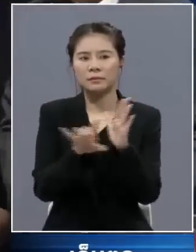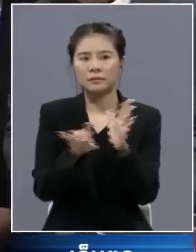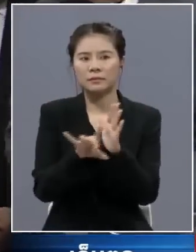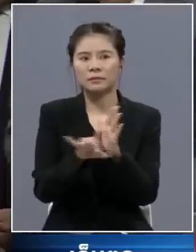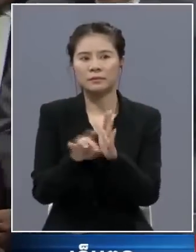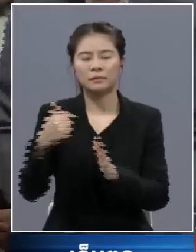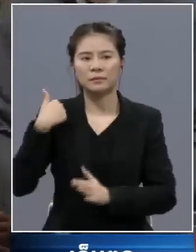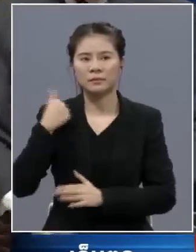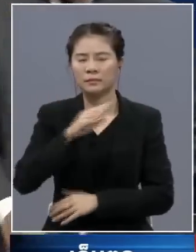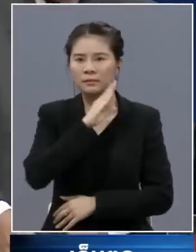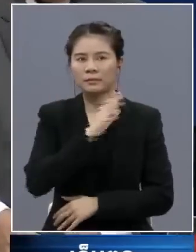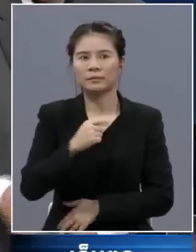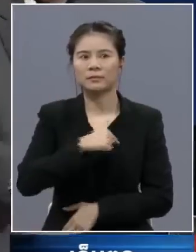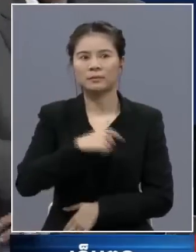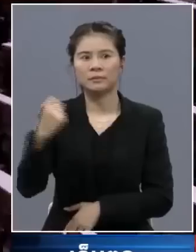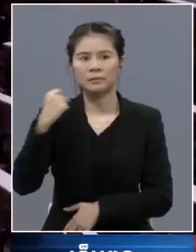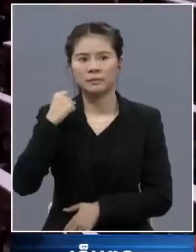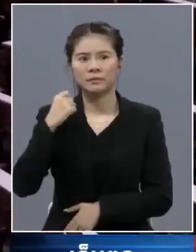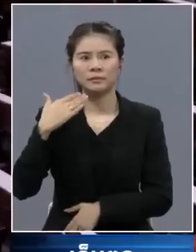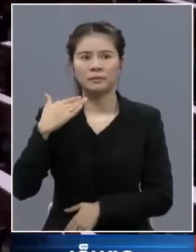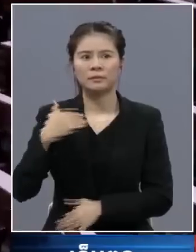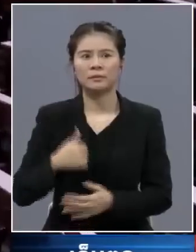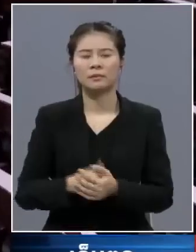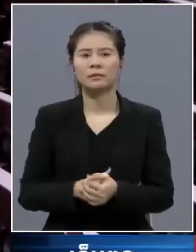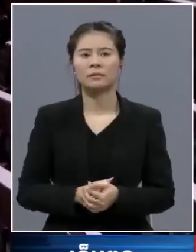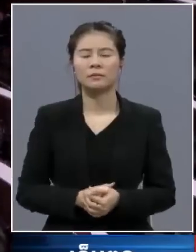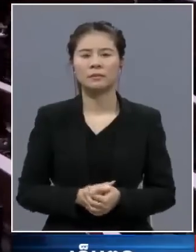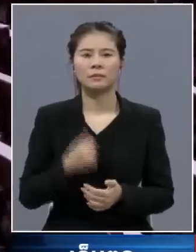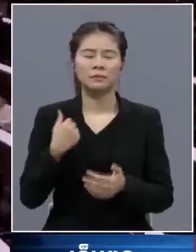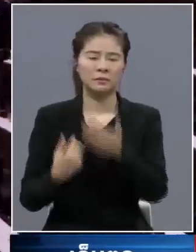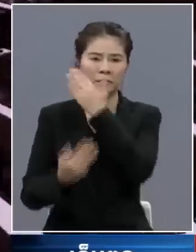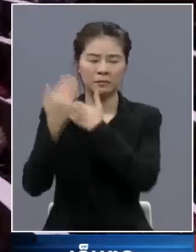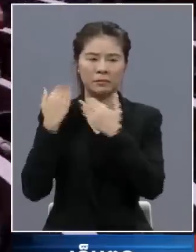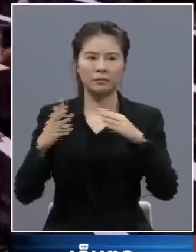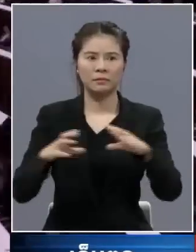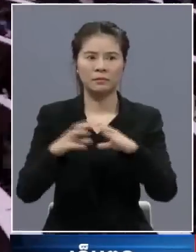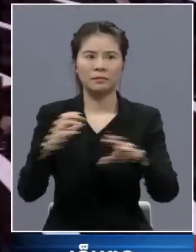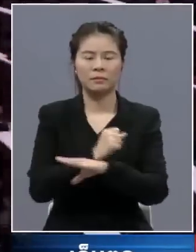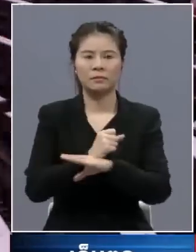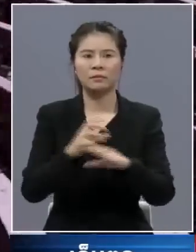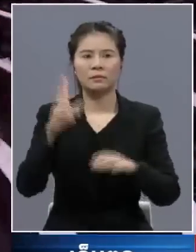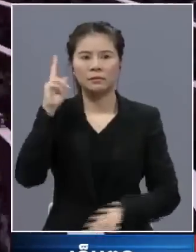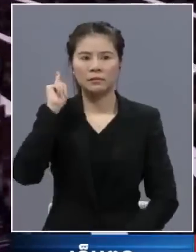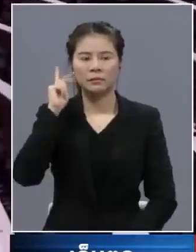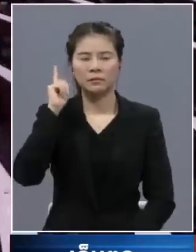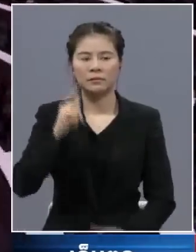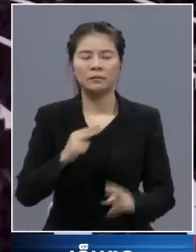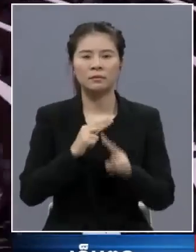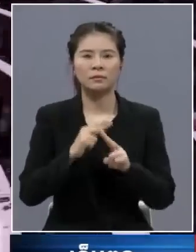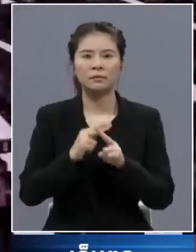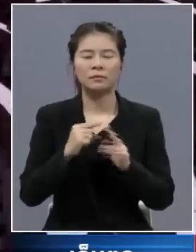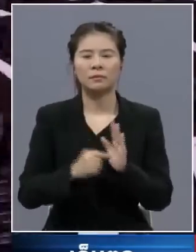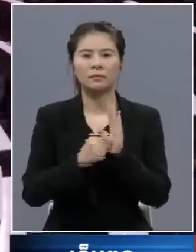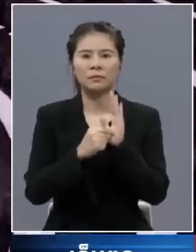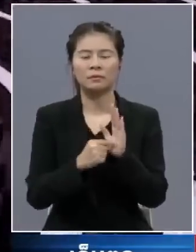ที่หากไม่มั่นใจเกมอาจจะพลิกได้เหมือนกันเพราะในประวัติศาสตร์ทางการเมืองมันเคยมีข่าวการเสนอชื่อที่ไม่ตรงกับ